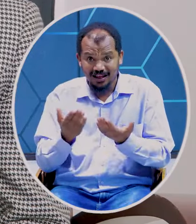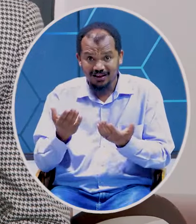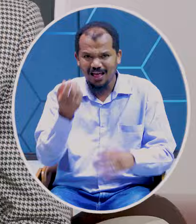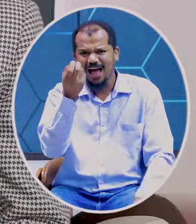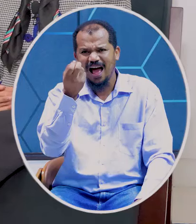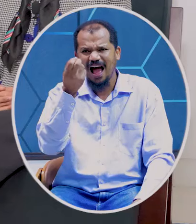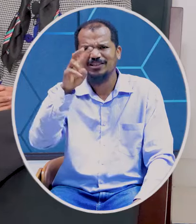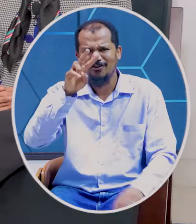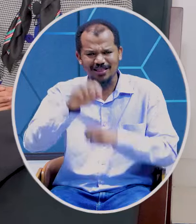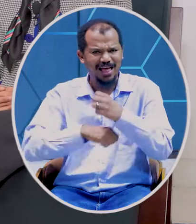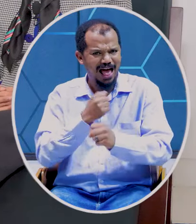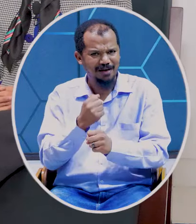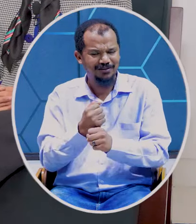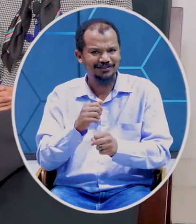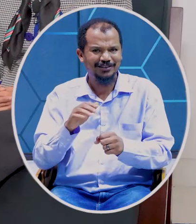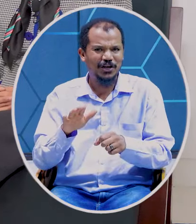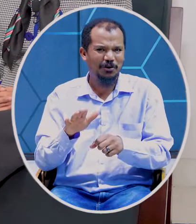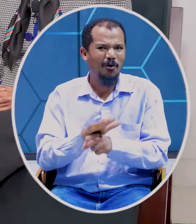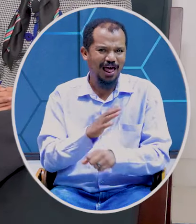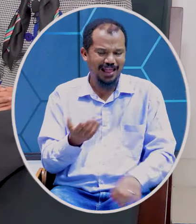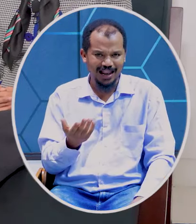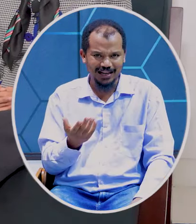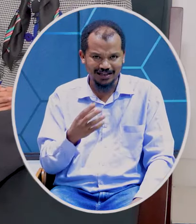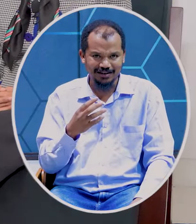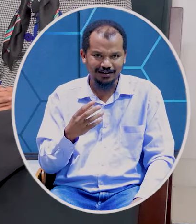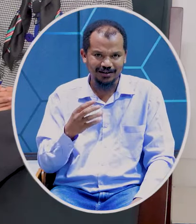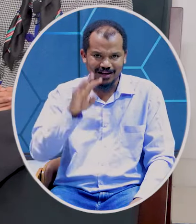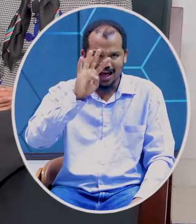ወደ 12ኛ ዓመት እየመጣ ነው። ያው